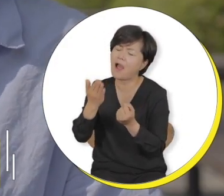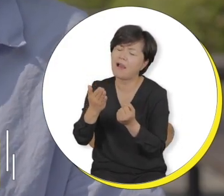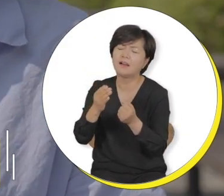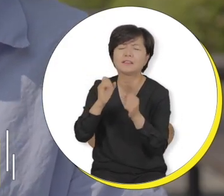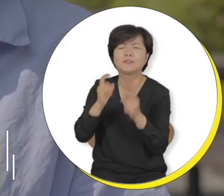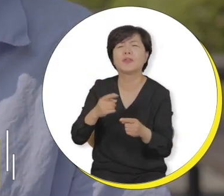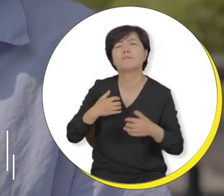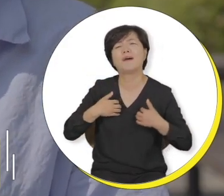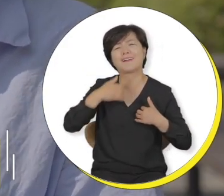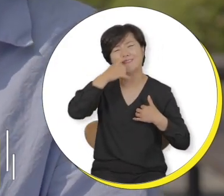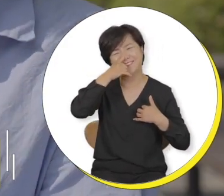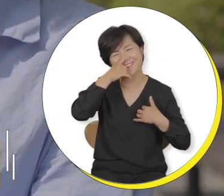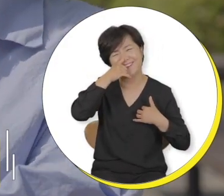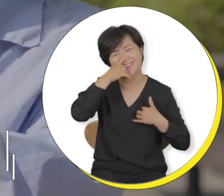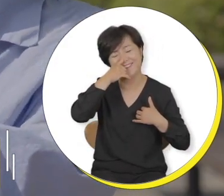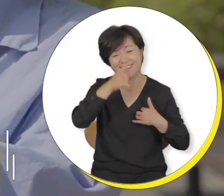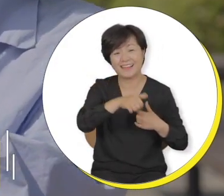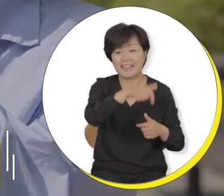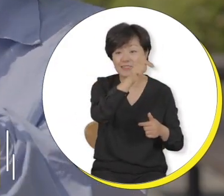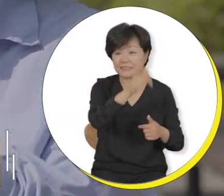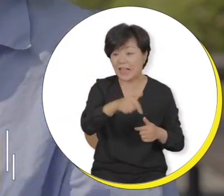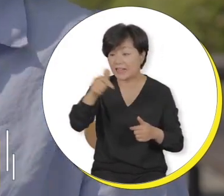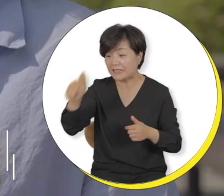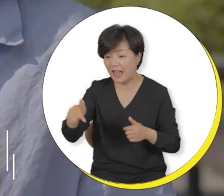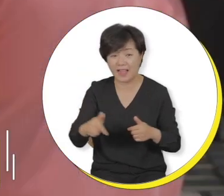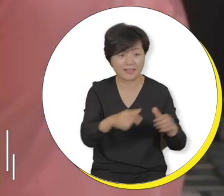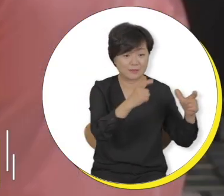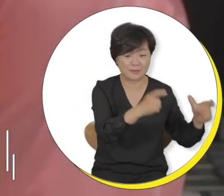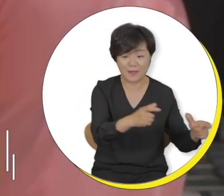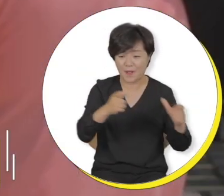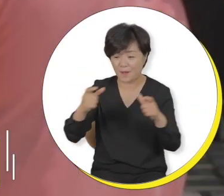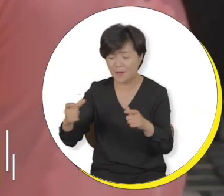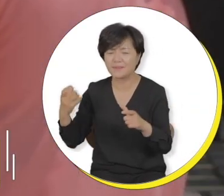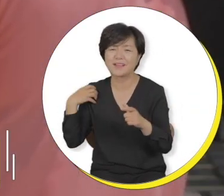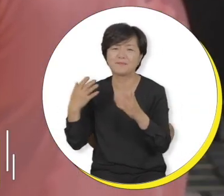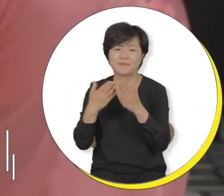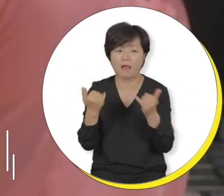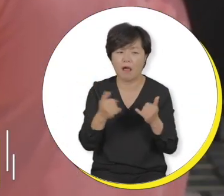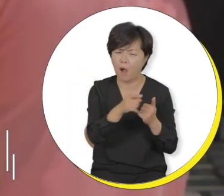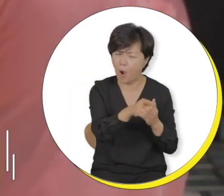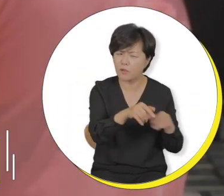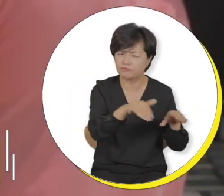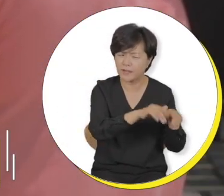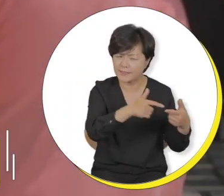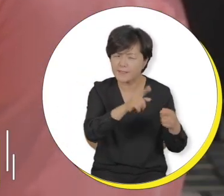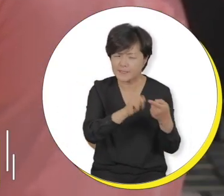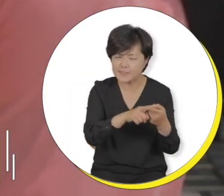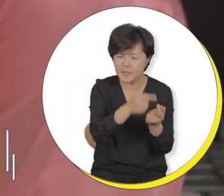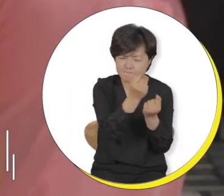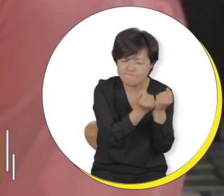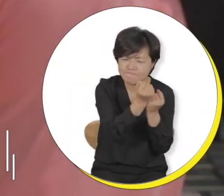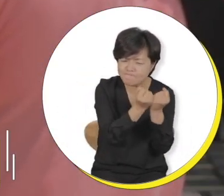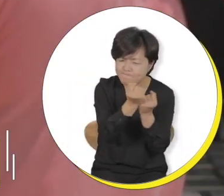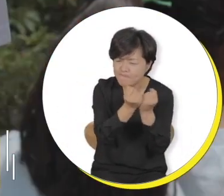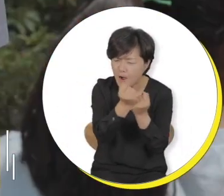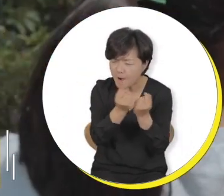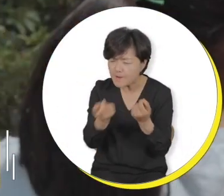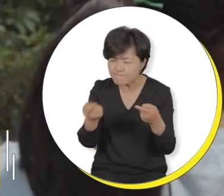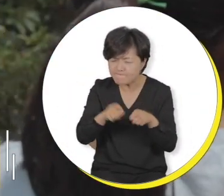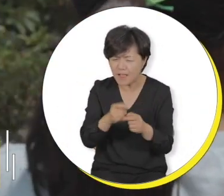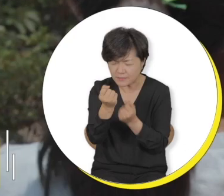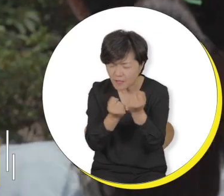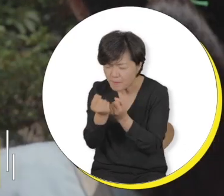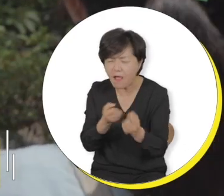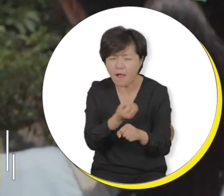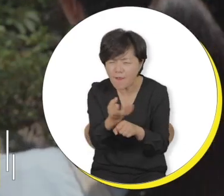굉장히 반가웠던 일이고요. 이제 각각 이제 부스 계신 분들이 이런 부분들이 문화 다양성의 그런 기획을 녹여서